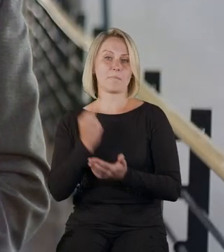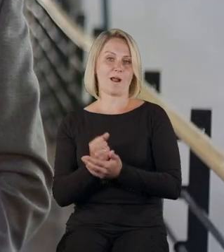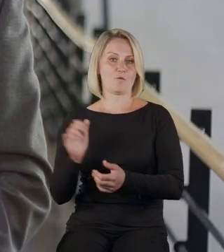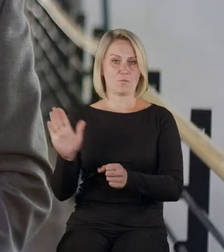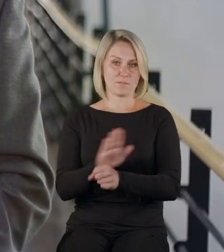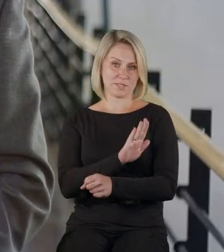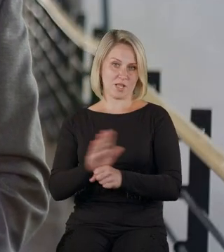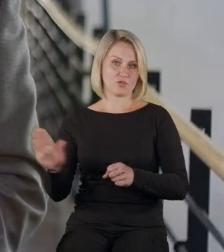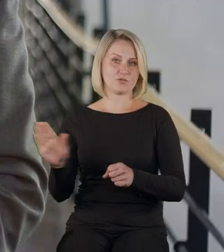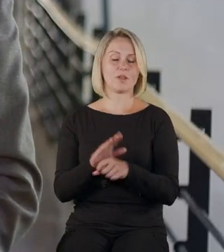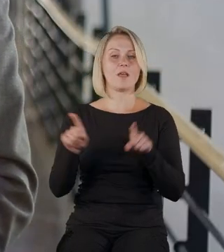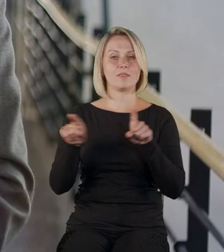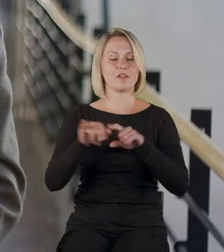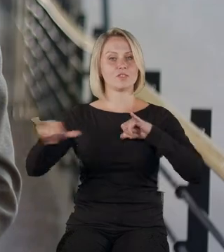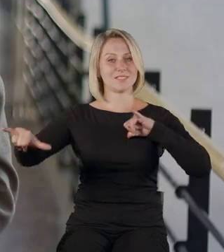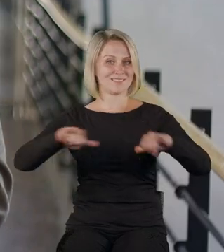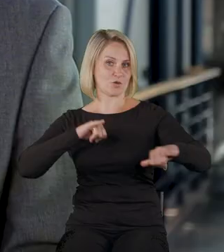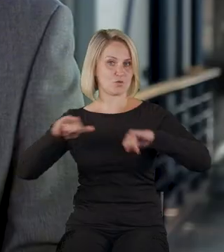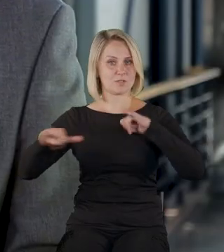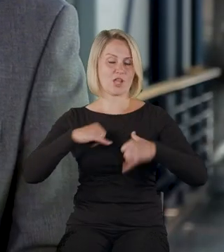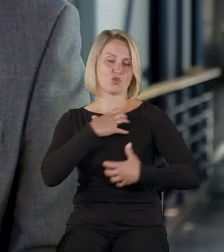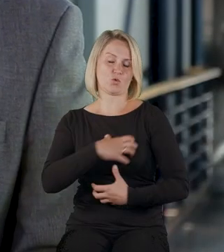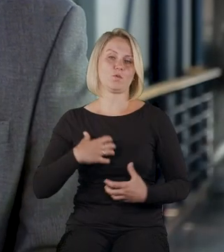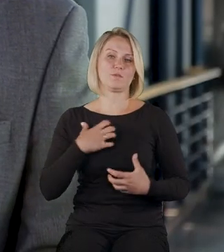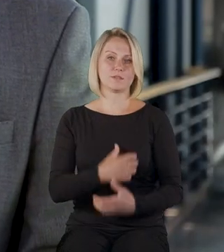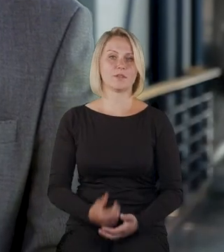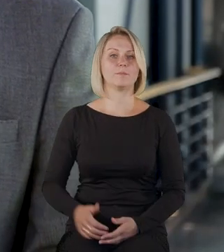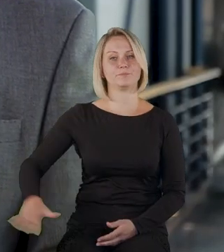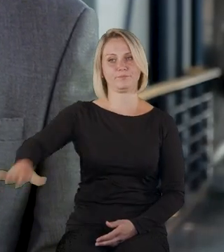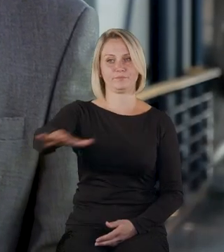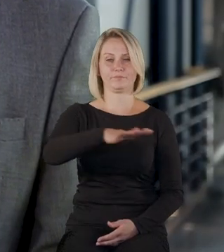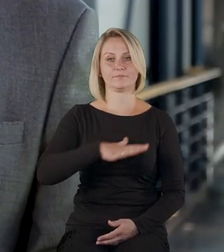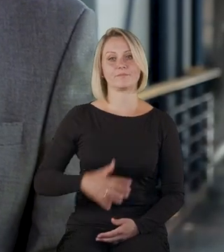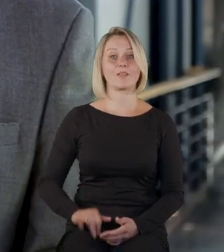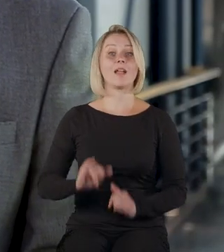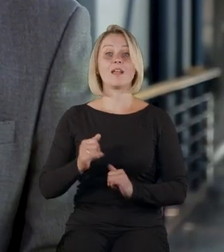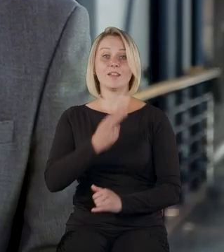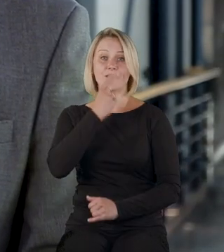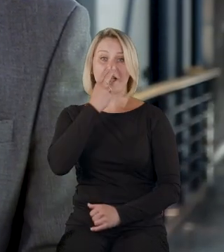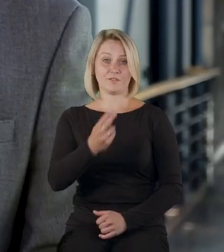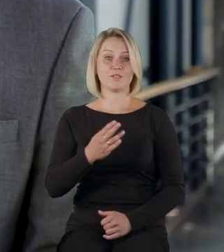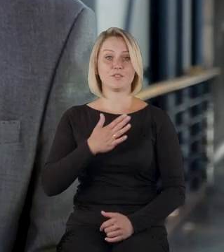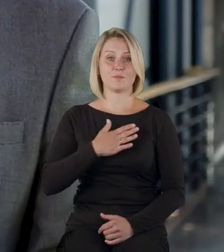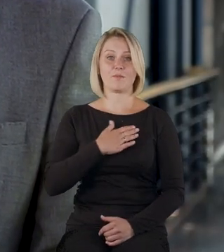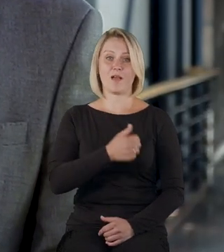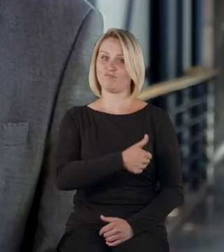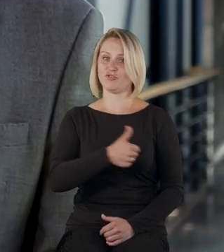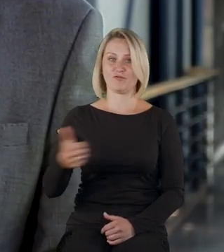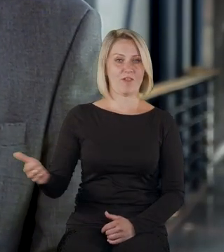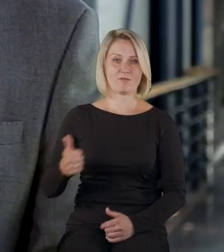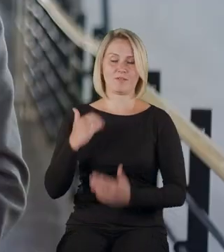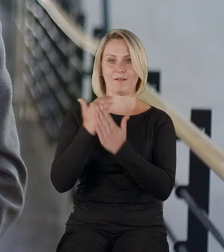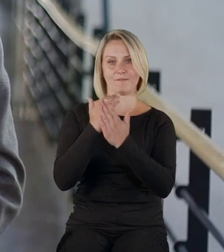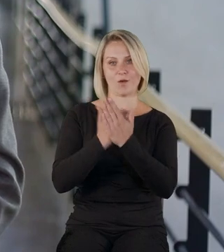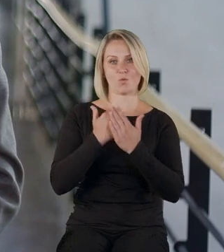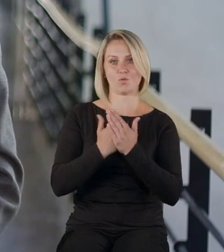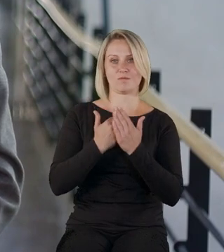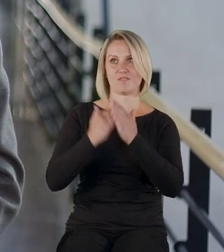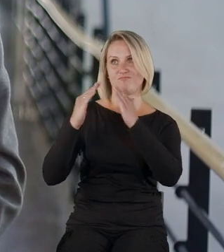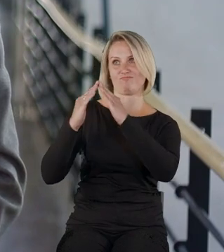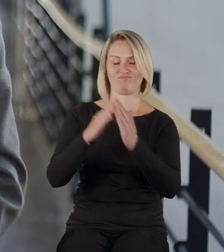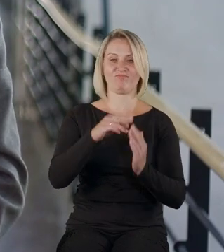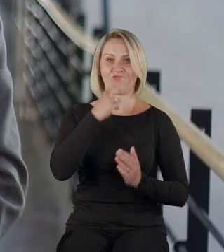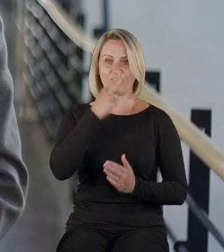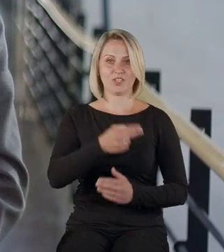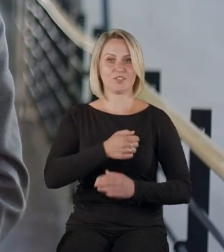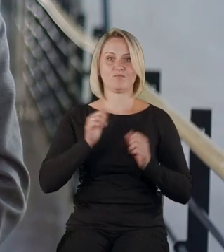także zarządzanie środowiskiem. Proszę Państwa, jak widzicie, mamy świetne warunki lokalowe,